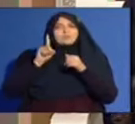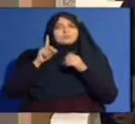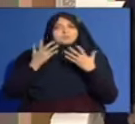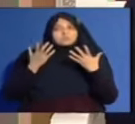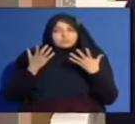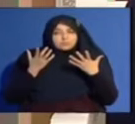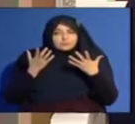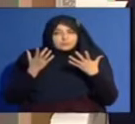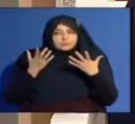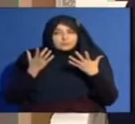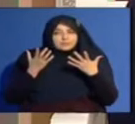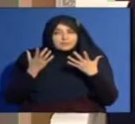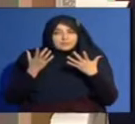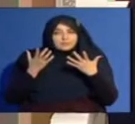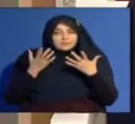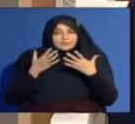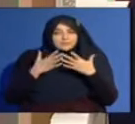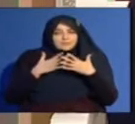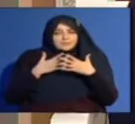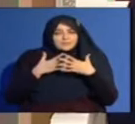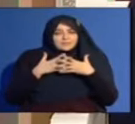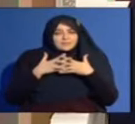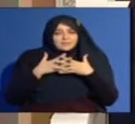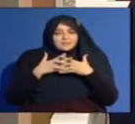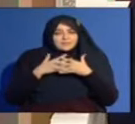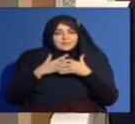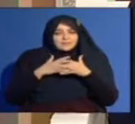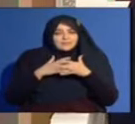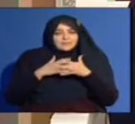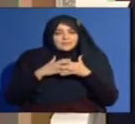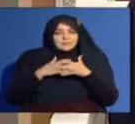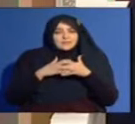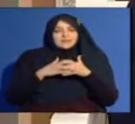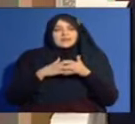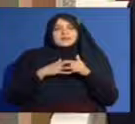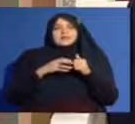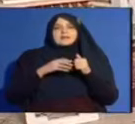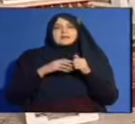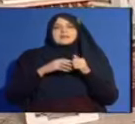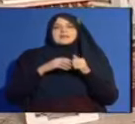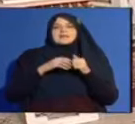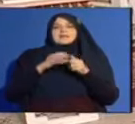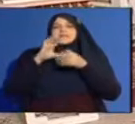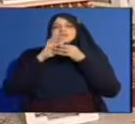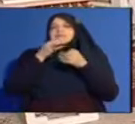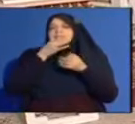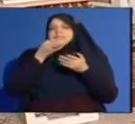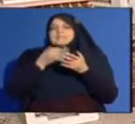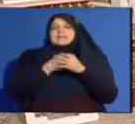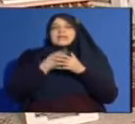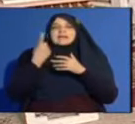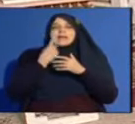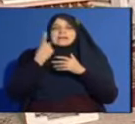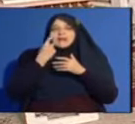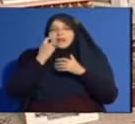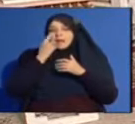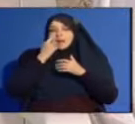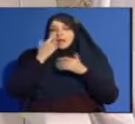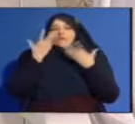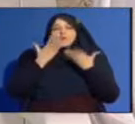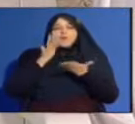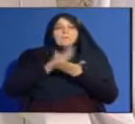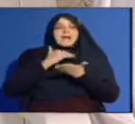ما حكم الدين؟ ما حكم الدين في الولي الذي يريد تقسيم ممتلكاته في